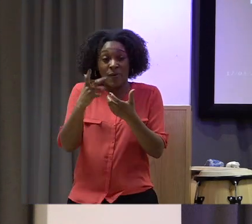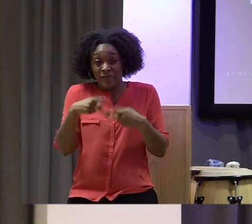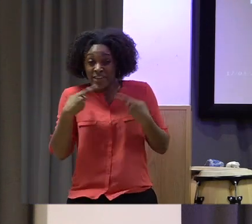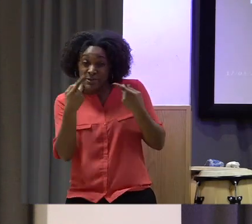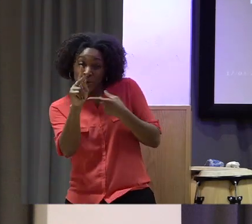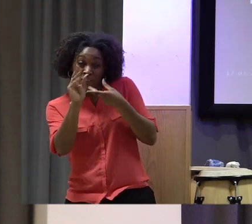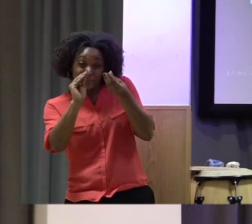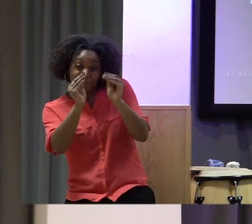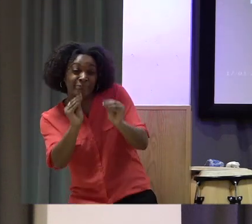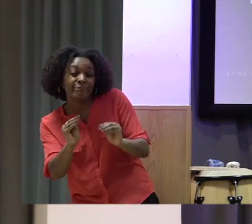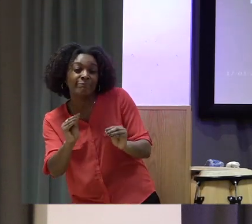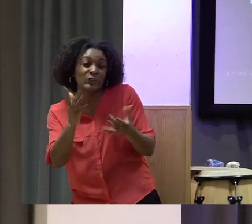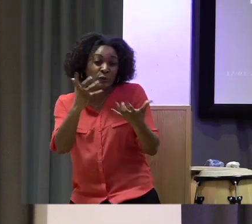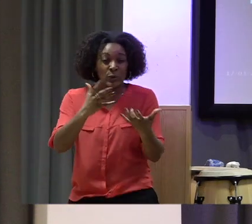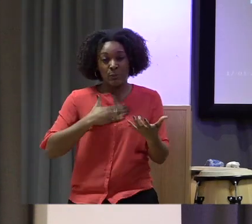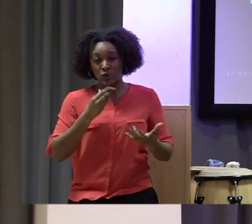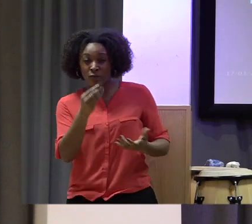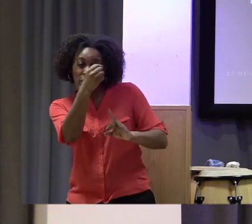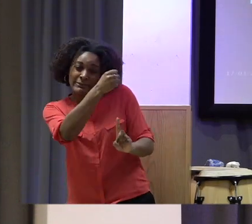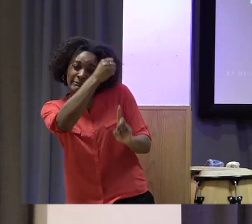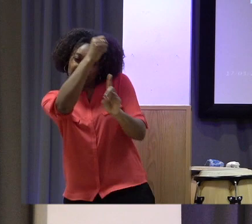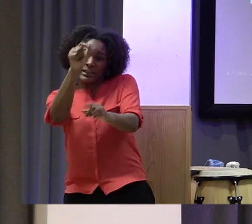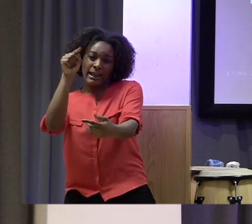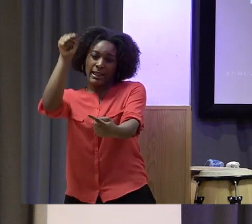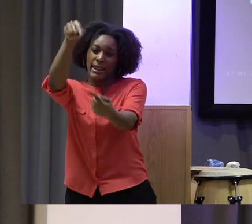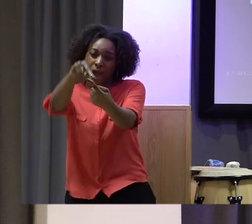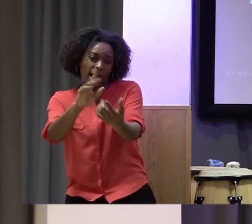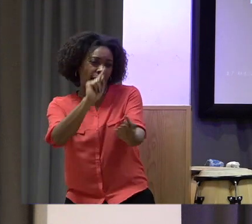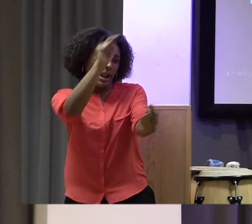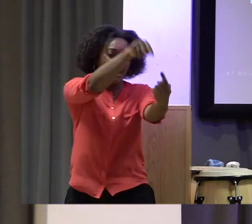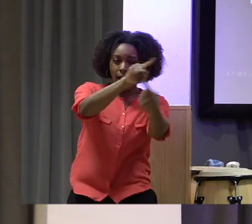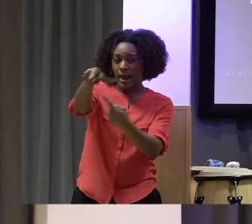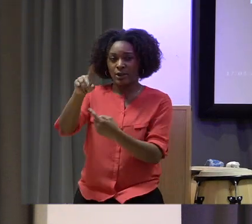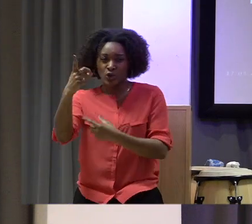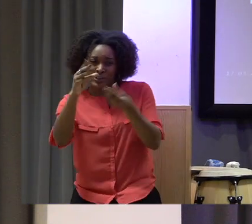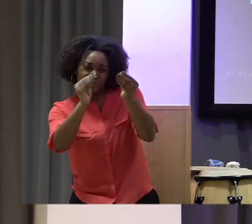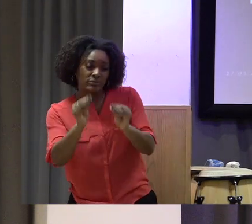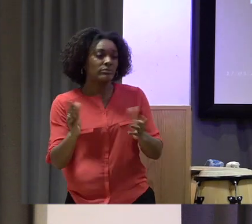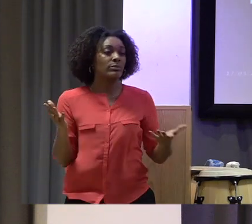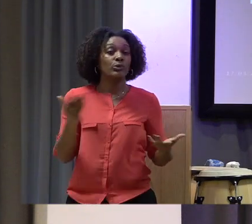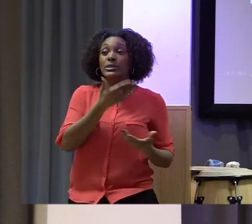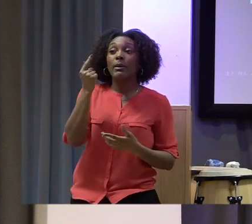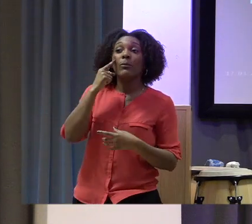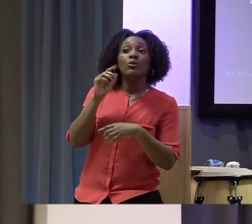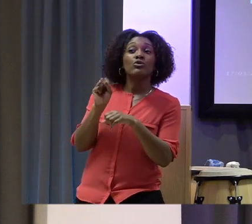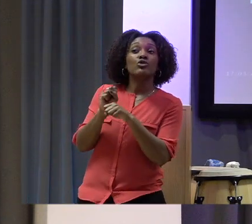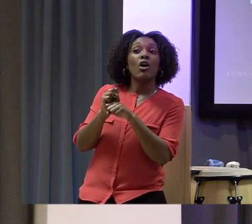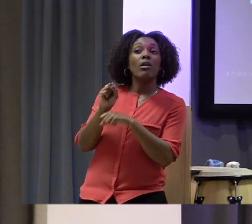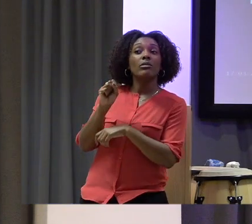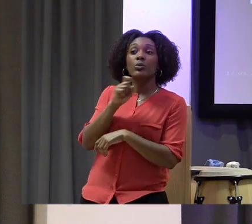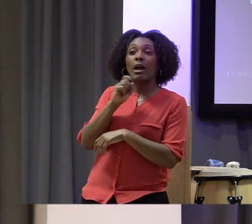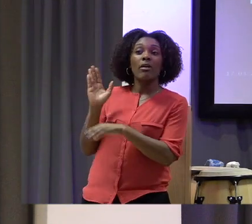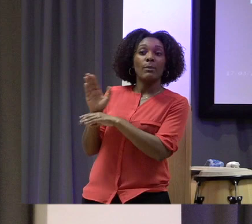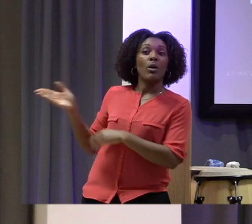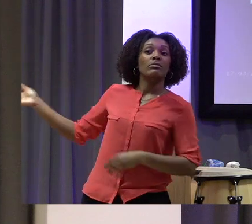de là où il veut nous amener. Je ne sais pas pour notre sœur Salomé, qu'est-ce que Dieu voulait lui apprendre. Mais je